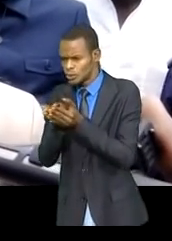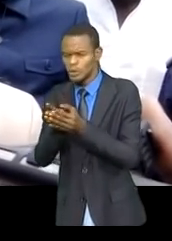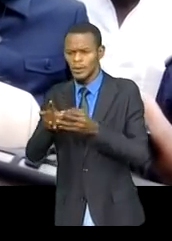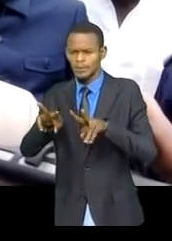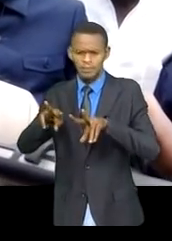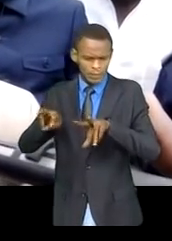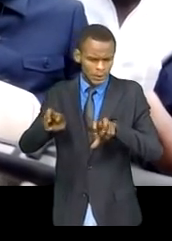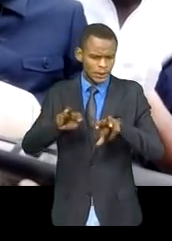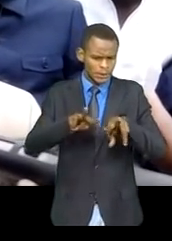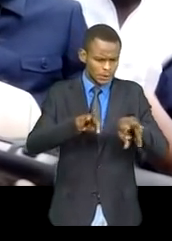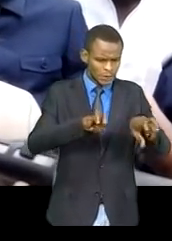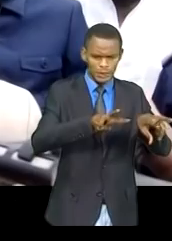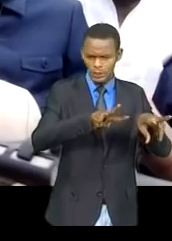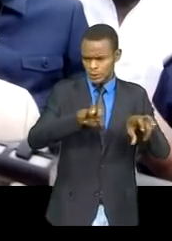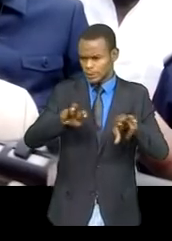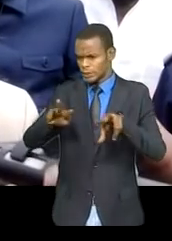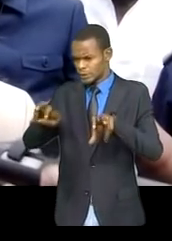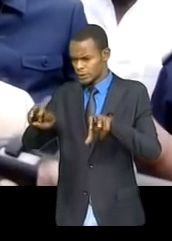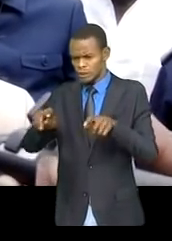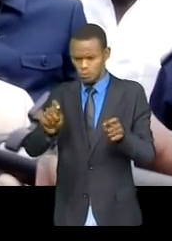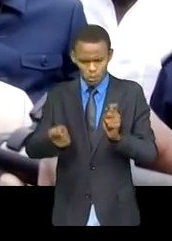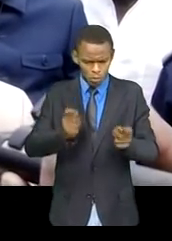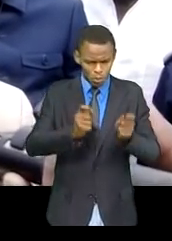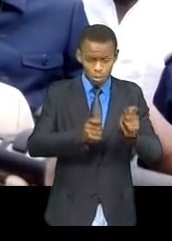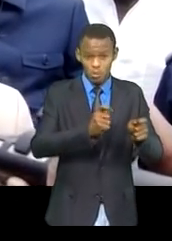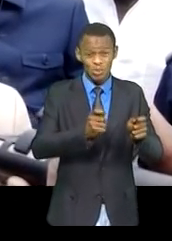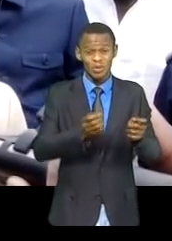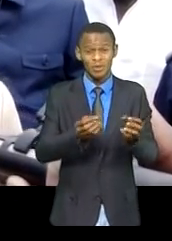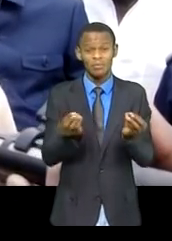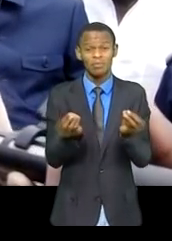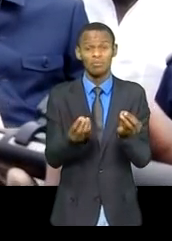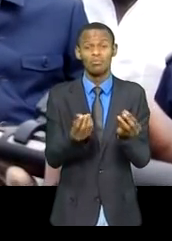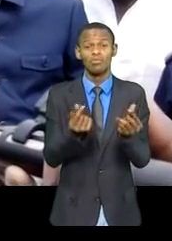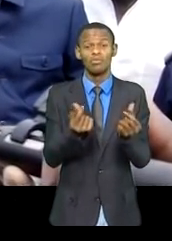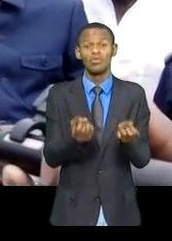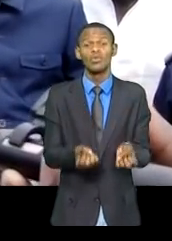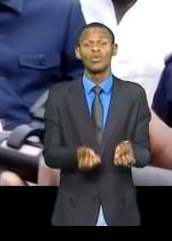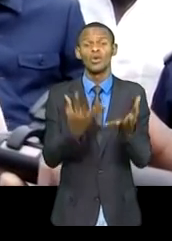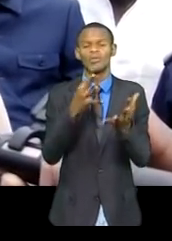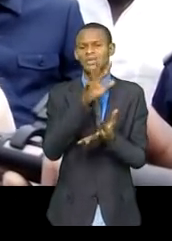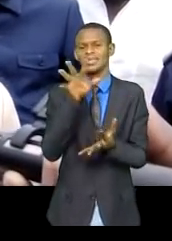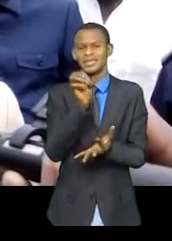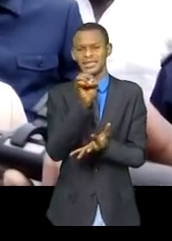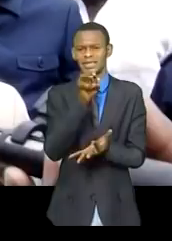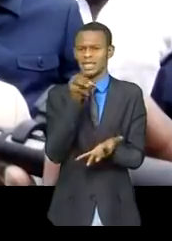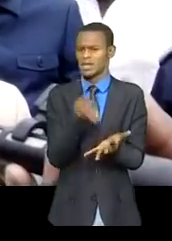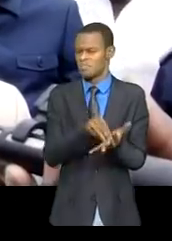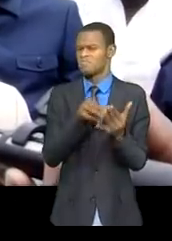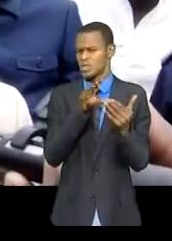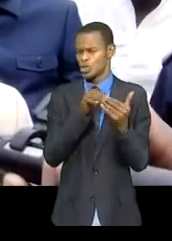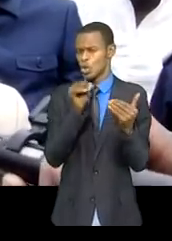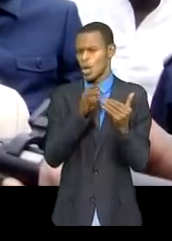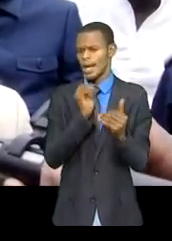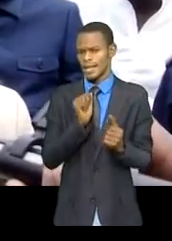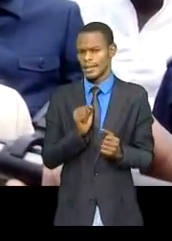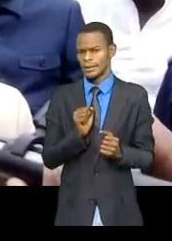qui tourne autour de $50,000 que j'ai accepté de financer comme ministre